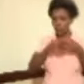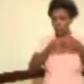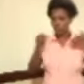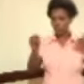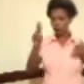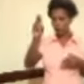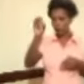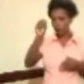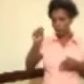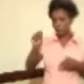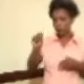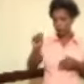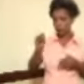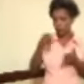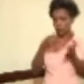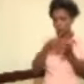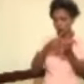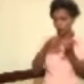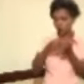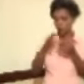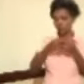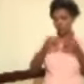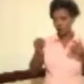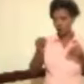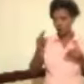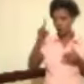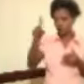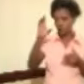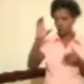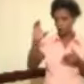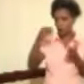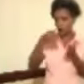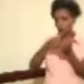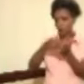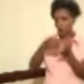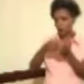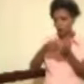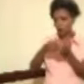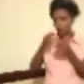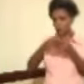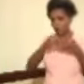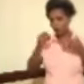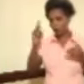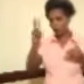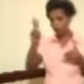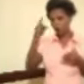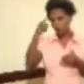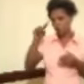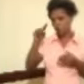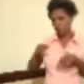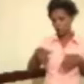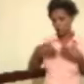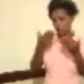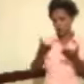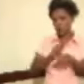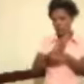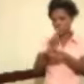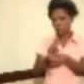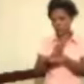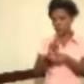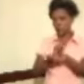à la contrebande. 322 millions de dollars. Nous gagnons 100 millions de dollars que nous avons créé avec l'optimisation de la